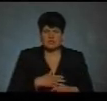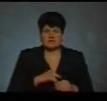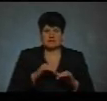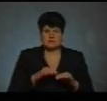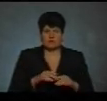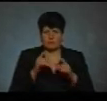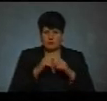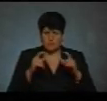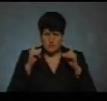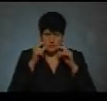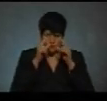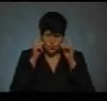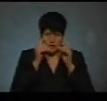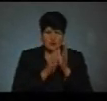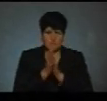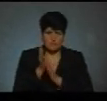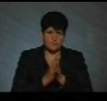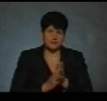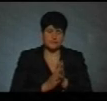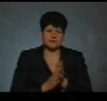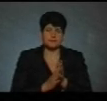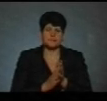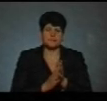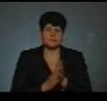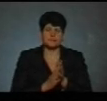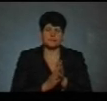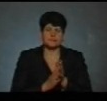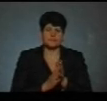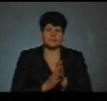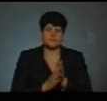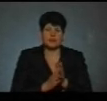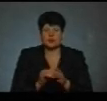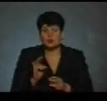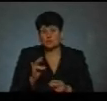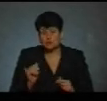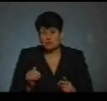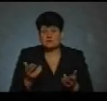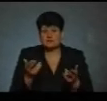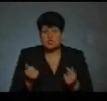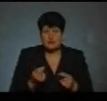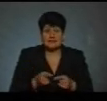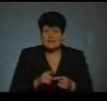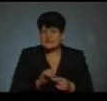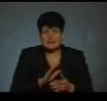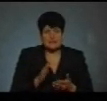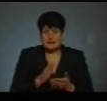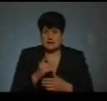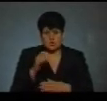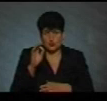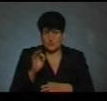захисту, були в окулярах, були в масках, в рукавицях. Ну, звичайно, це не є 100%